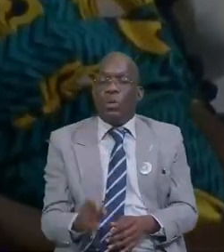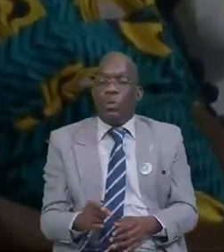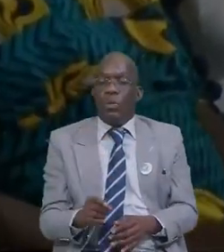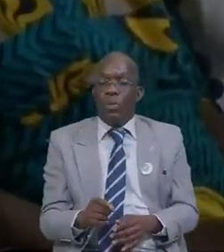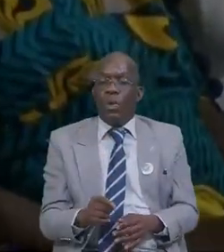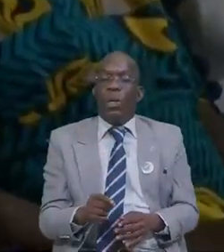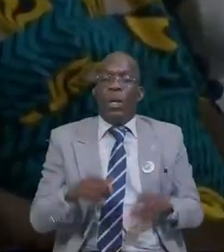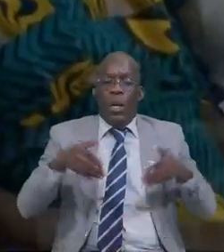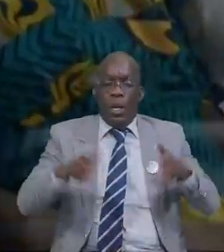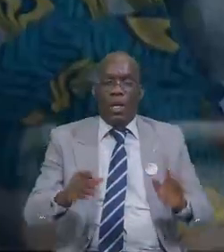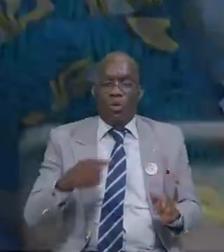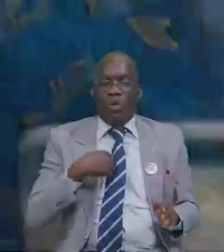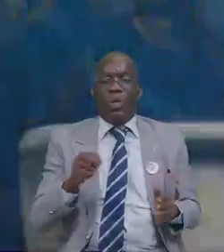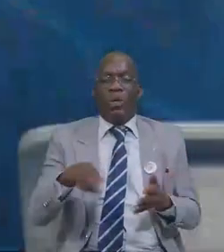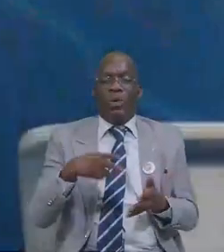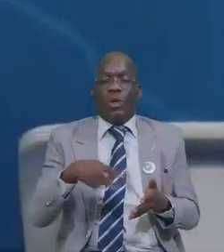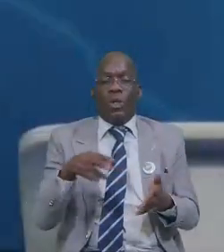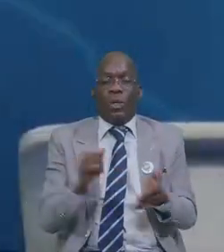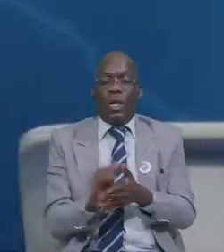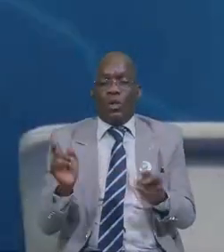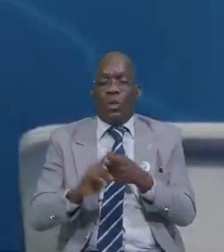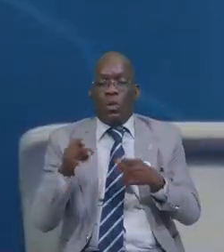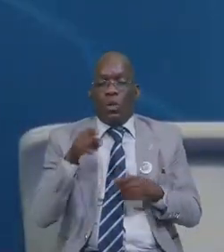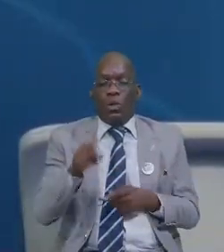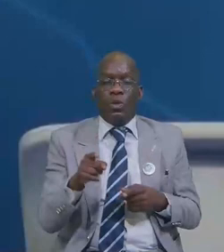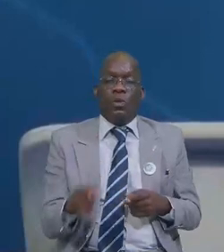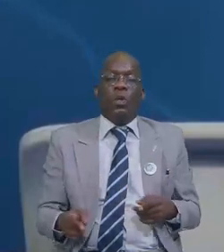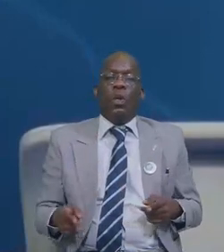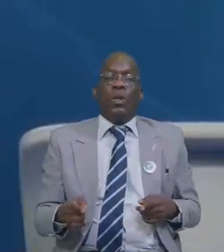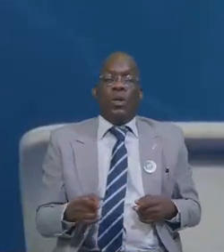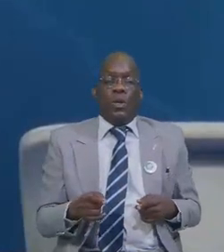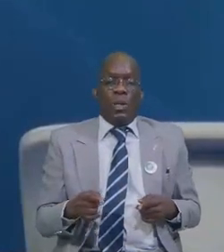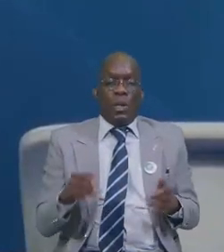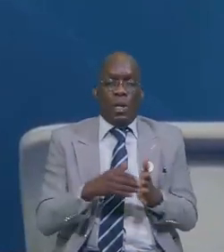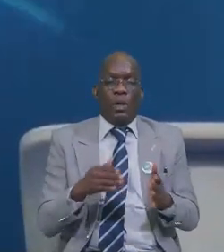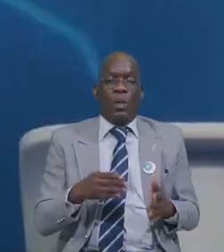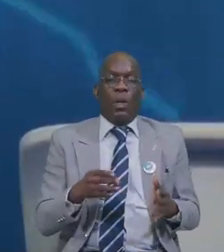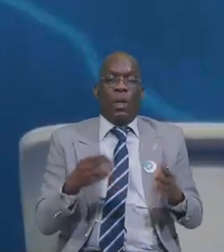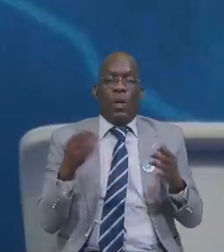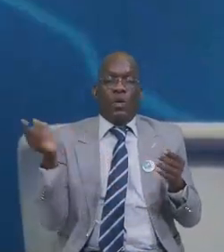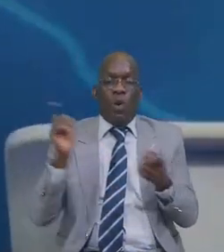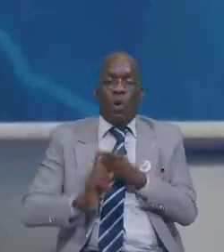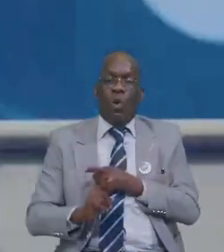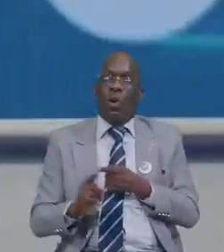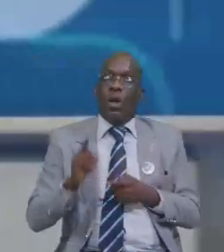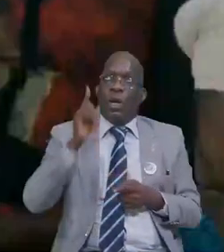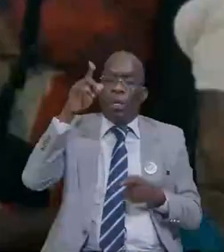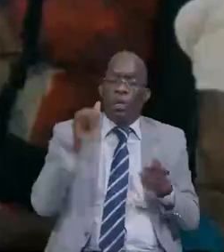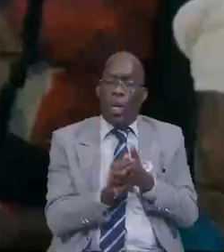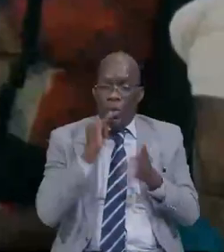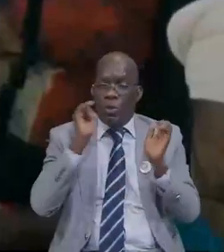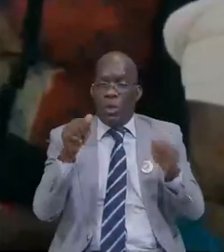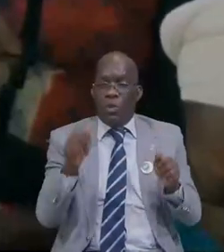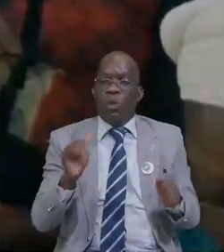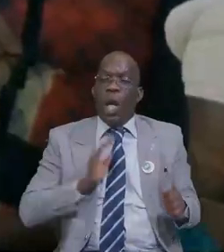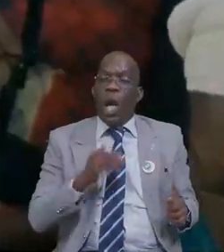D'accord, je vais lire ça encore. Verset 20, maintenant, à celui qui peut faire, notre Dieu